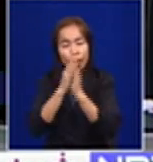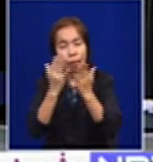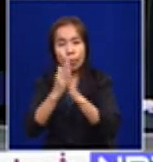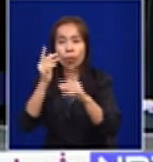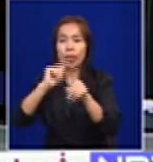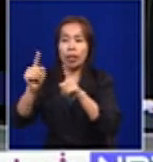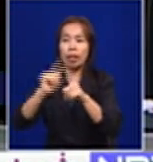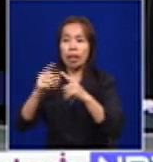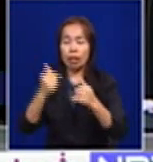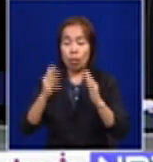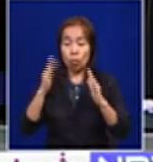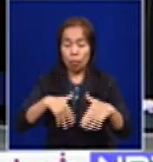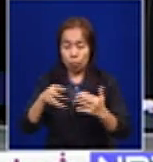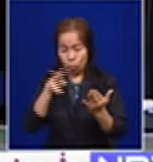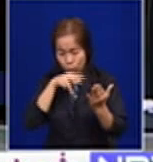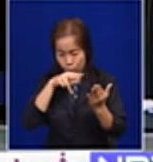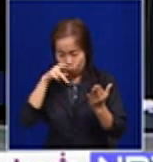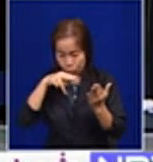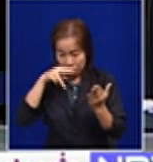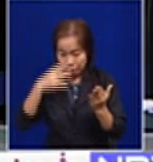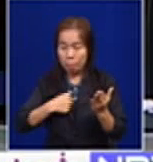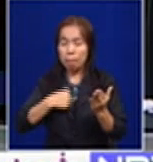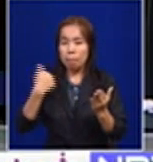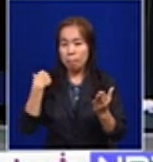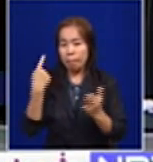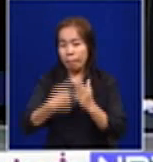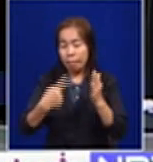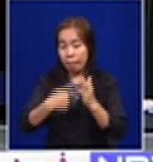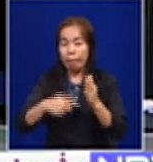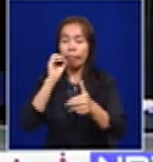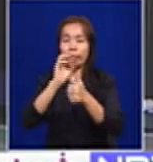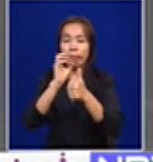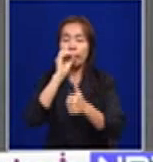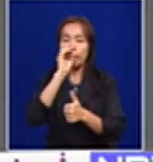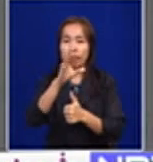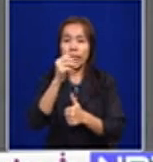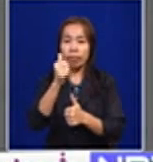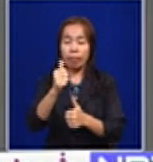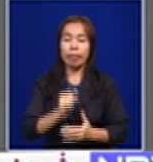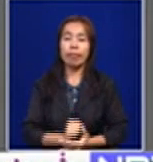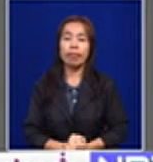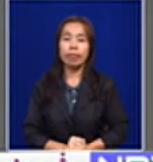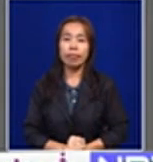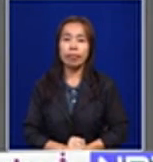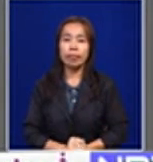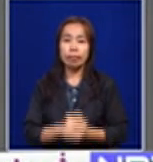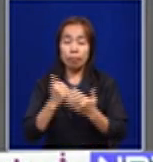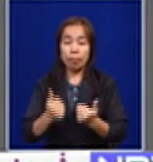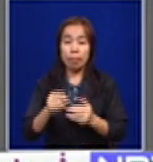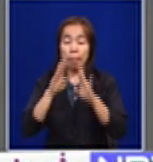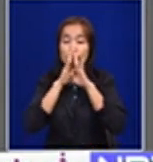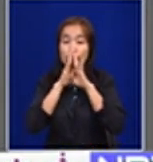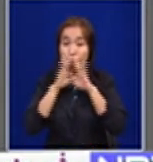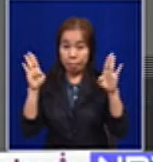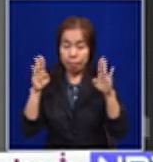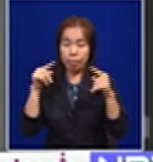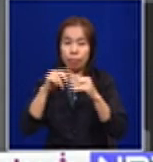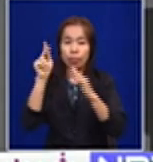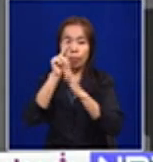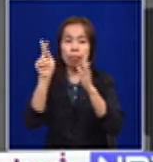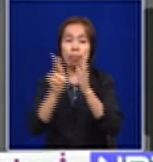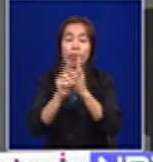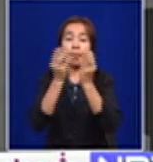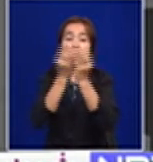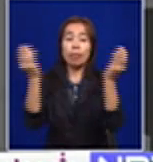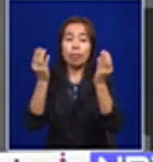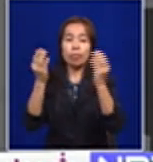ารณ์ร่างรัฐธรรมนูญนะคะไปติดตามได้จากรายงานค่ะ หลังจากที่มีการเปิดเผยร่างรัฐธรรมนูญฉบับล่าสุด